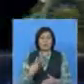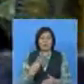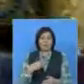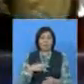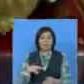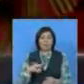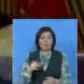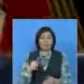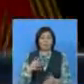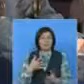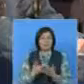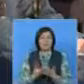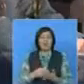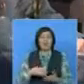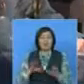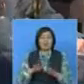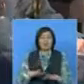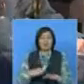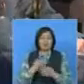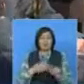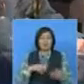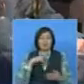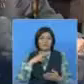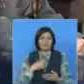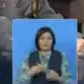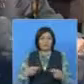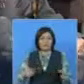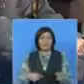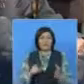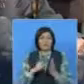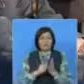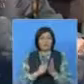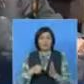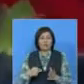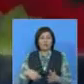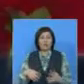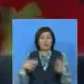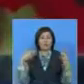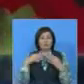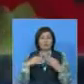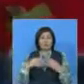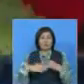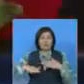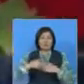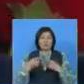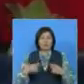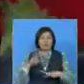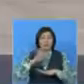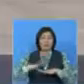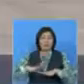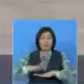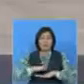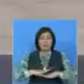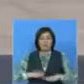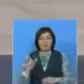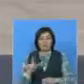тенге. Не остались без внимания и другие категории лиц. Это ветераны боевых действий на территории других государств,